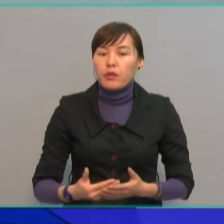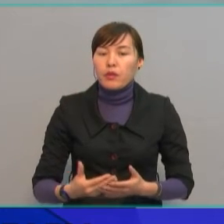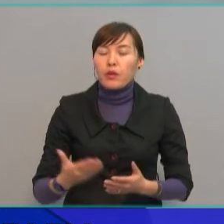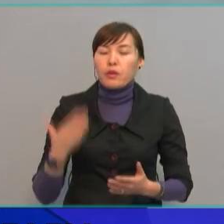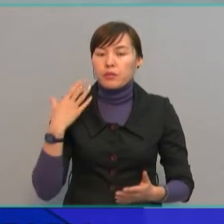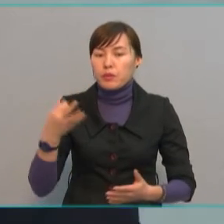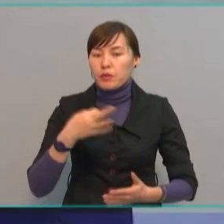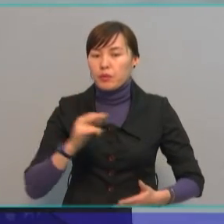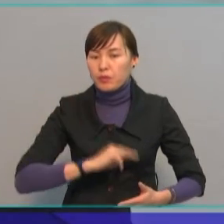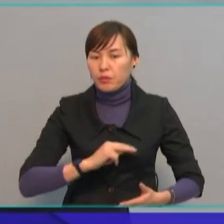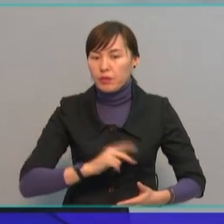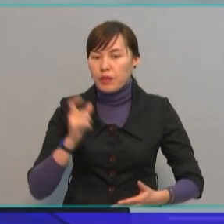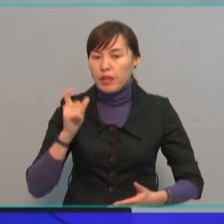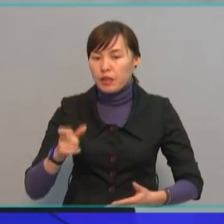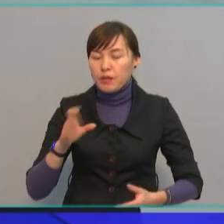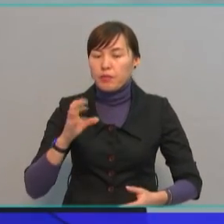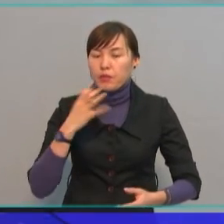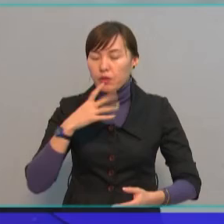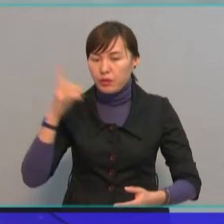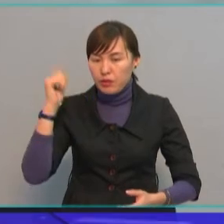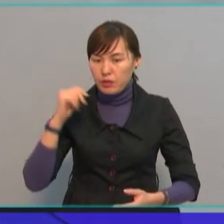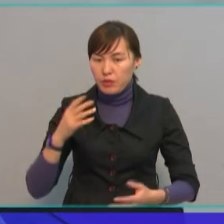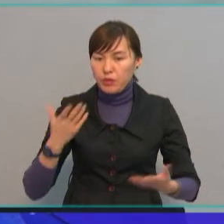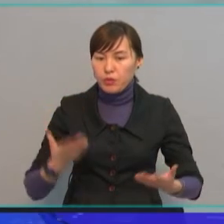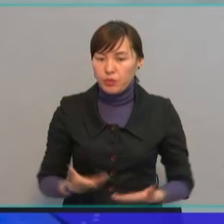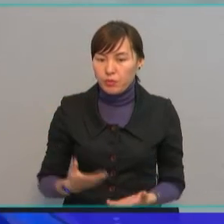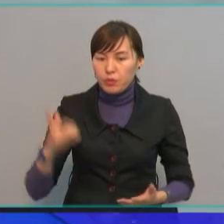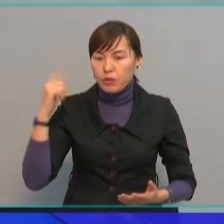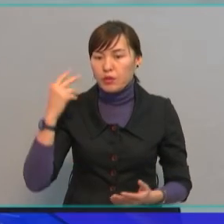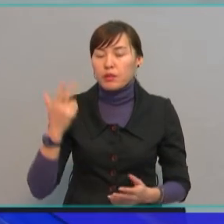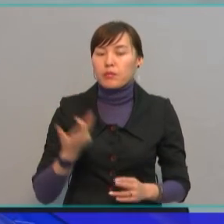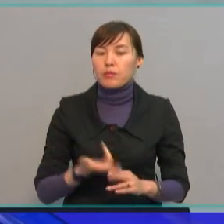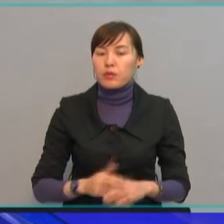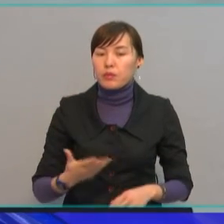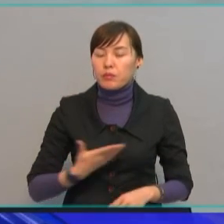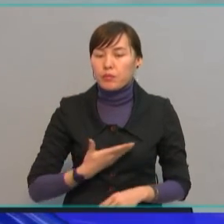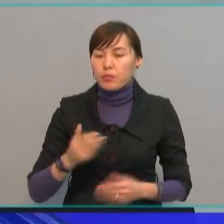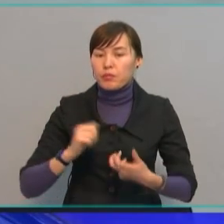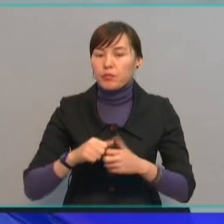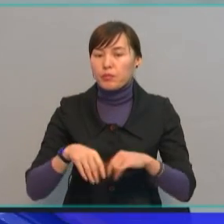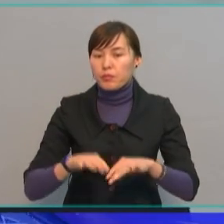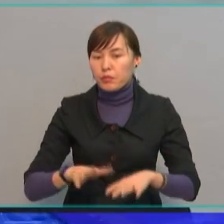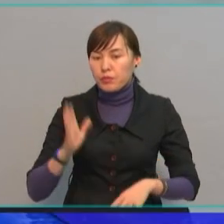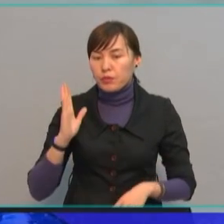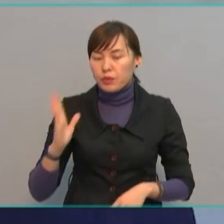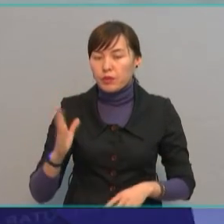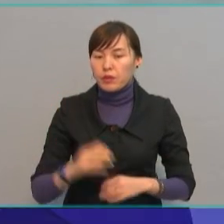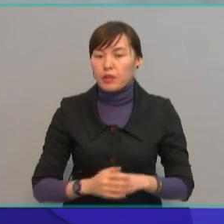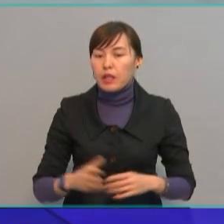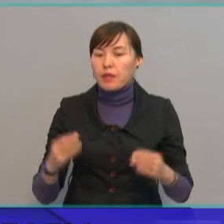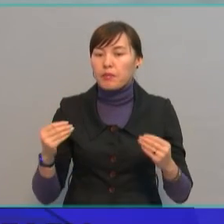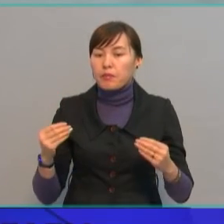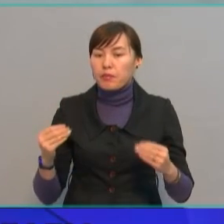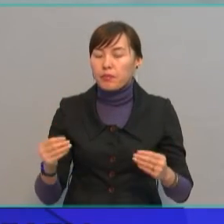ғой, сонда халықтың жағдайы өте жақсы біледі, тыныс тіршілігін біледі, сондықтан мен ойлаймын осы мәселені бір шешілетін шығар деп. Сол үшін тағы